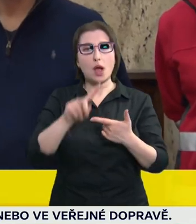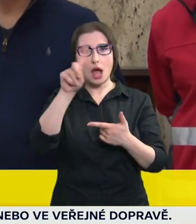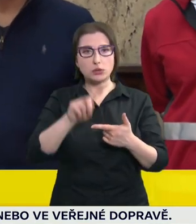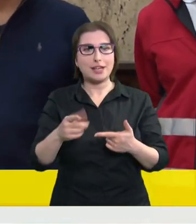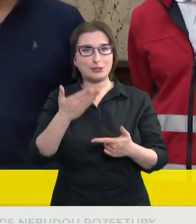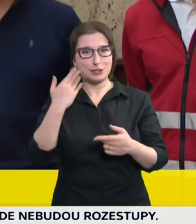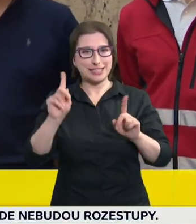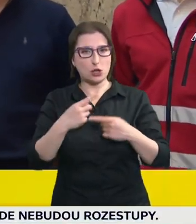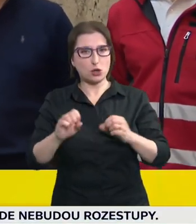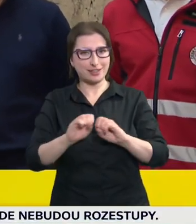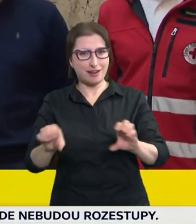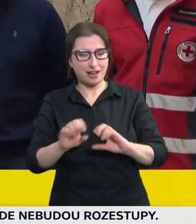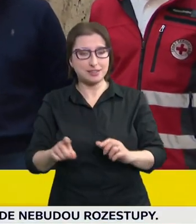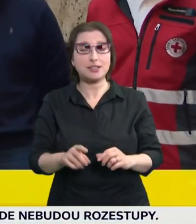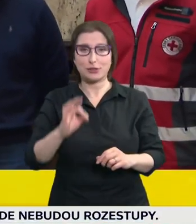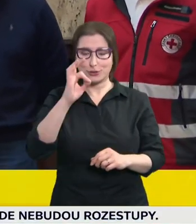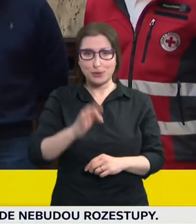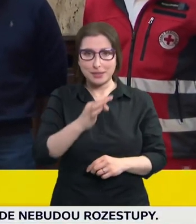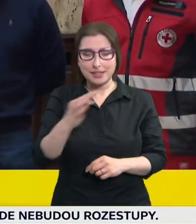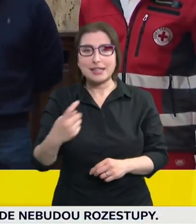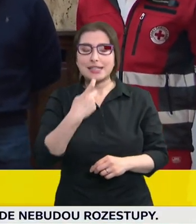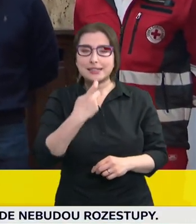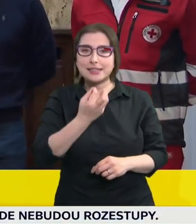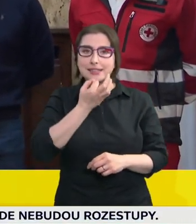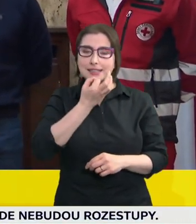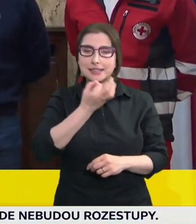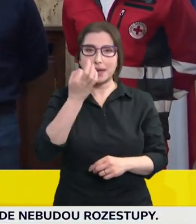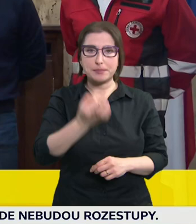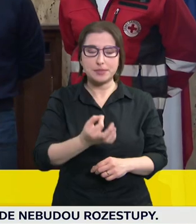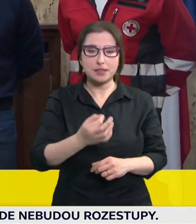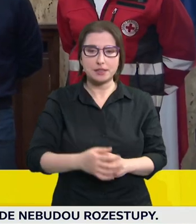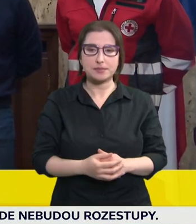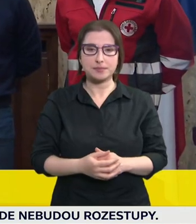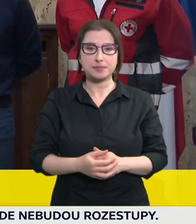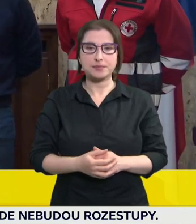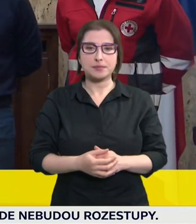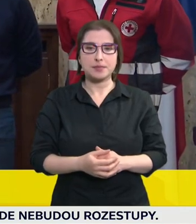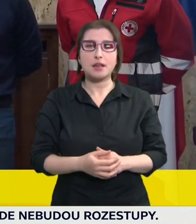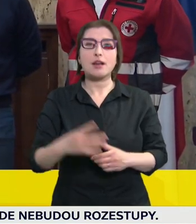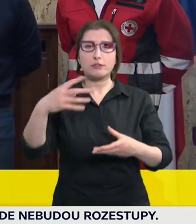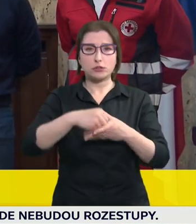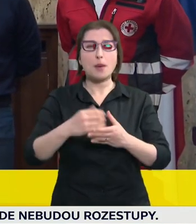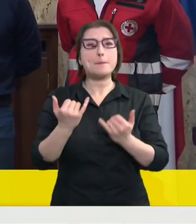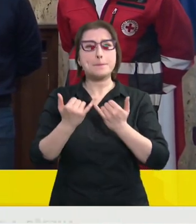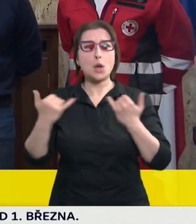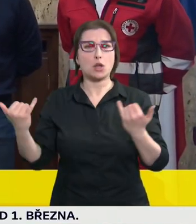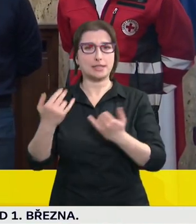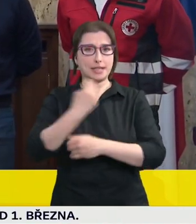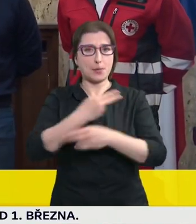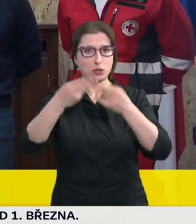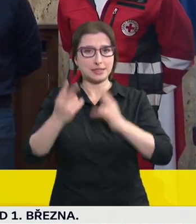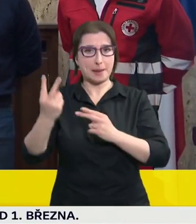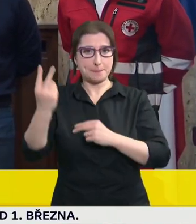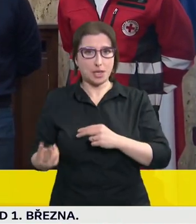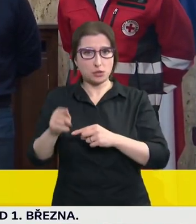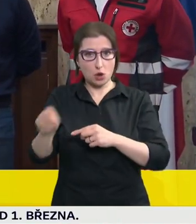Ženeta Němcová, Český rozhlas, dobrý den. Já bych se zeptala, jestli uvažujete o té polní nemocnice v Brně. A pokud ne, pak kdyby